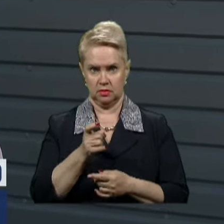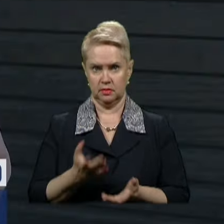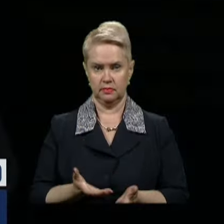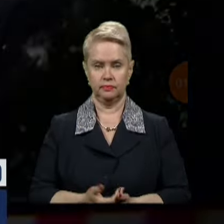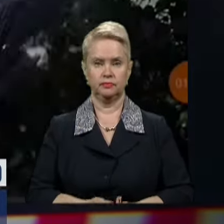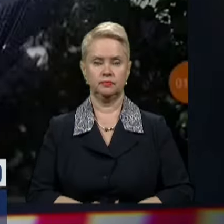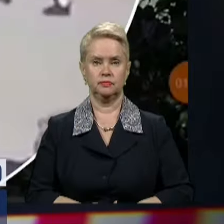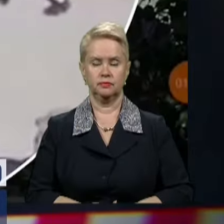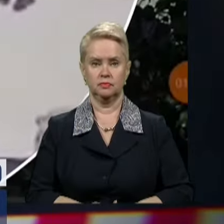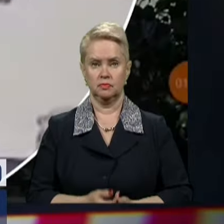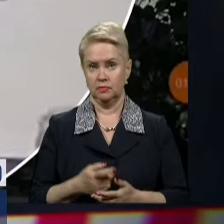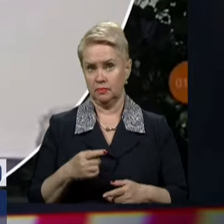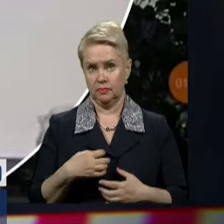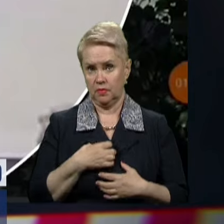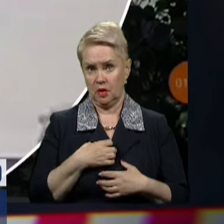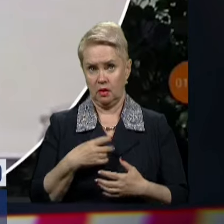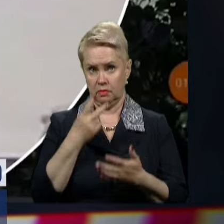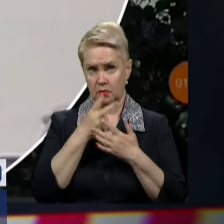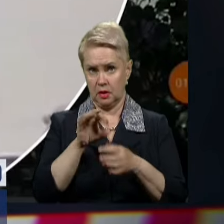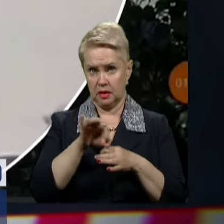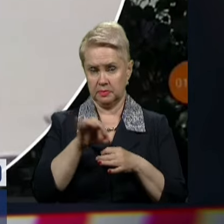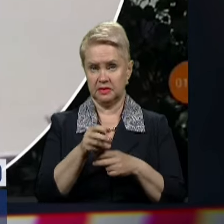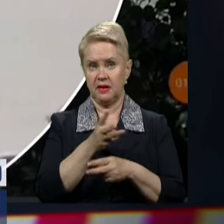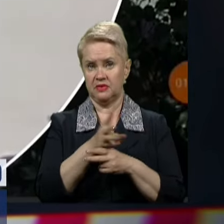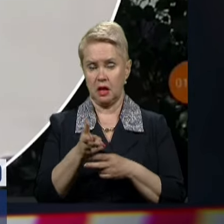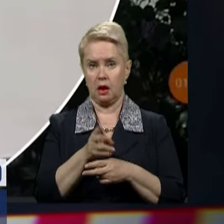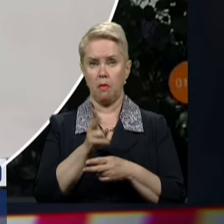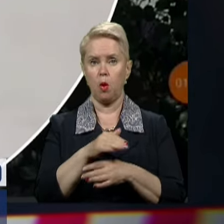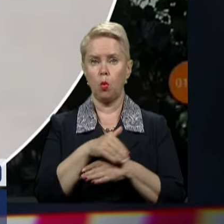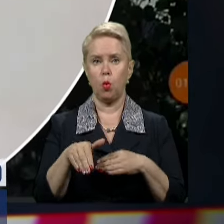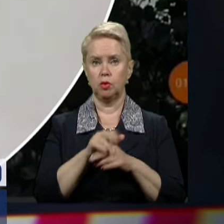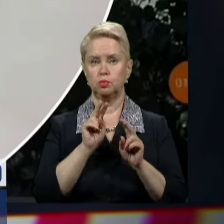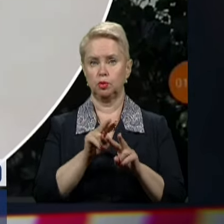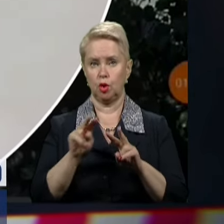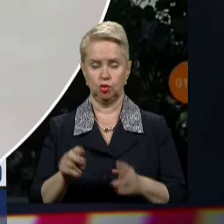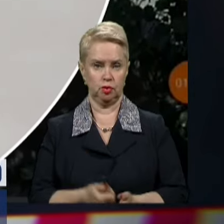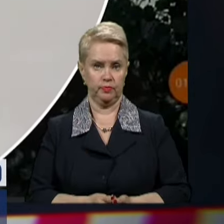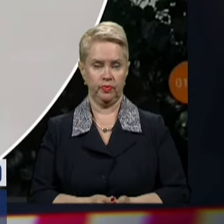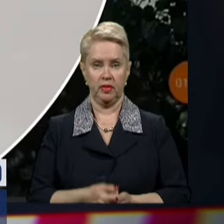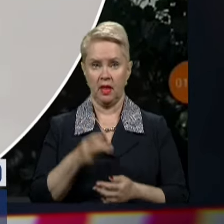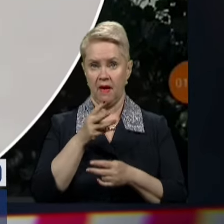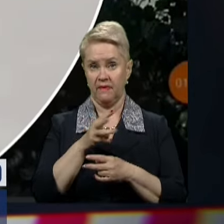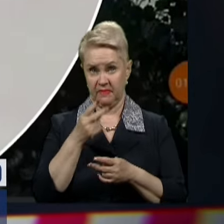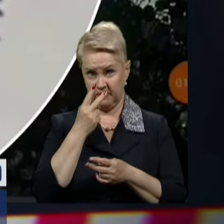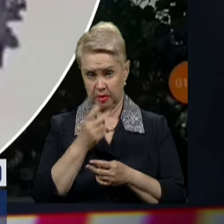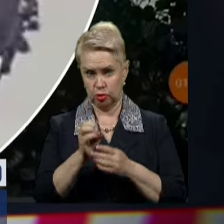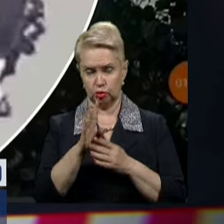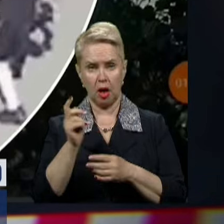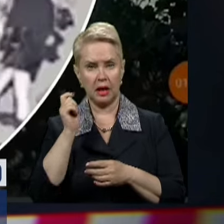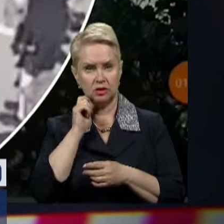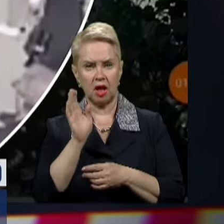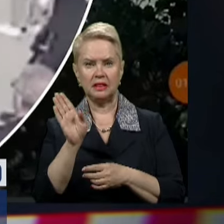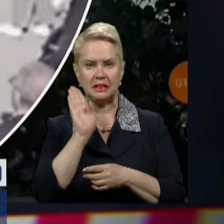дівчинка. Приголомшливі кадри розправи зафіксувала камера вуличного спостереження. На відео видно